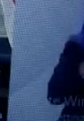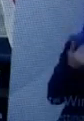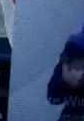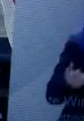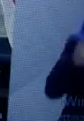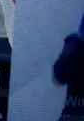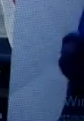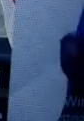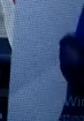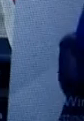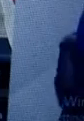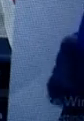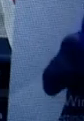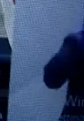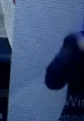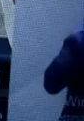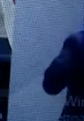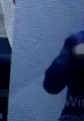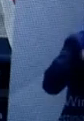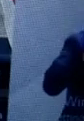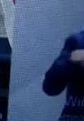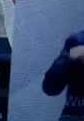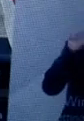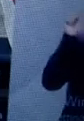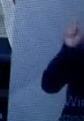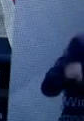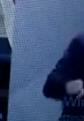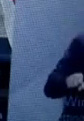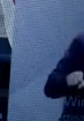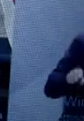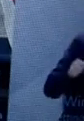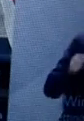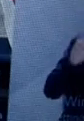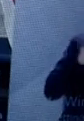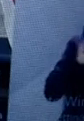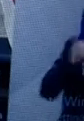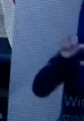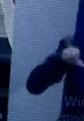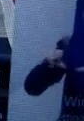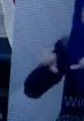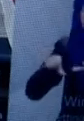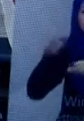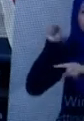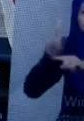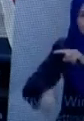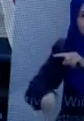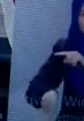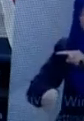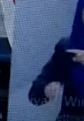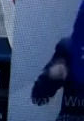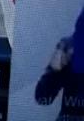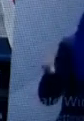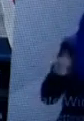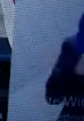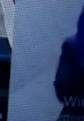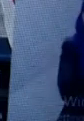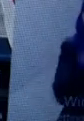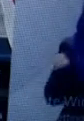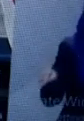aktiviti ataupun sektor yang dibenarkan dan yang tidak dibenarkan, saudara-saudari bolehlah